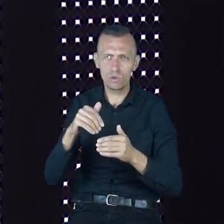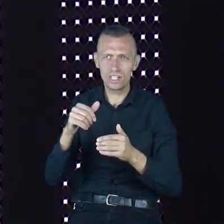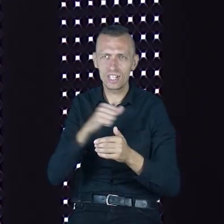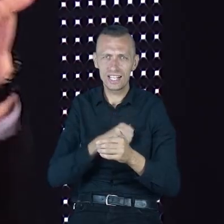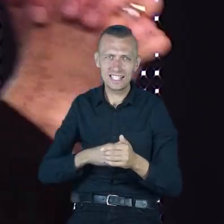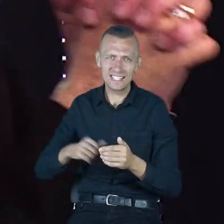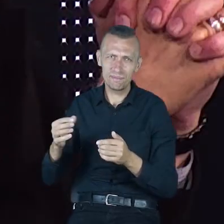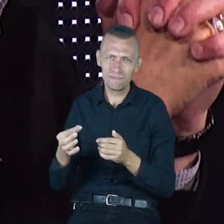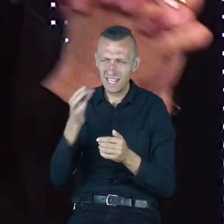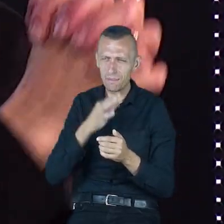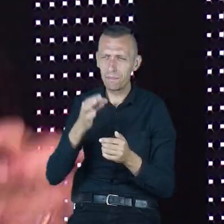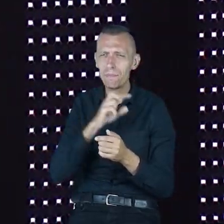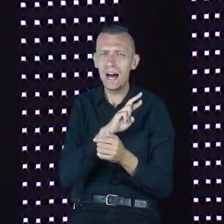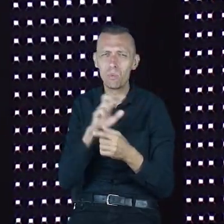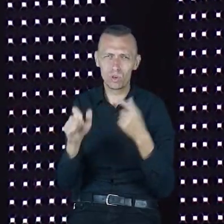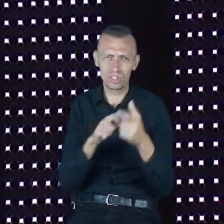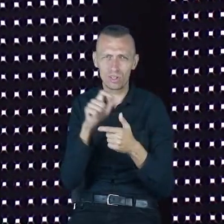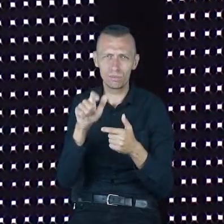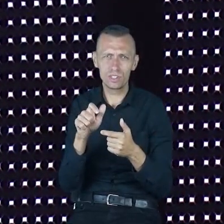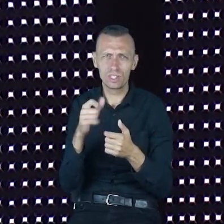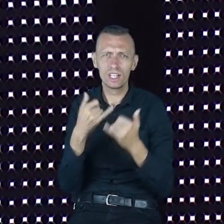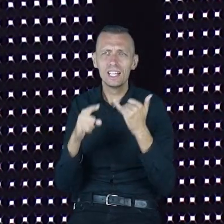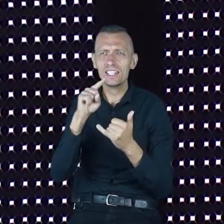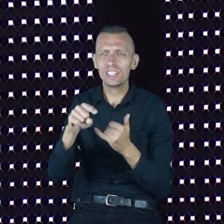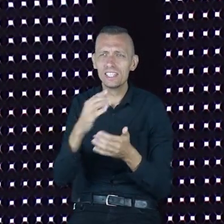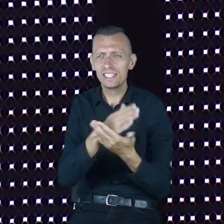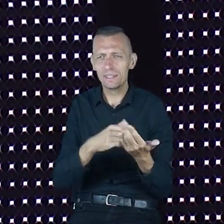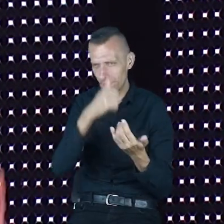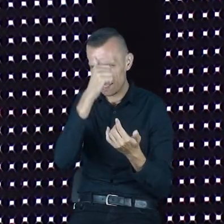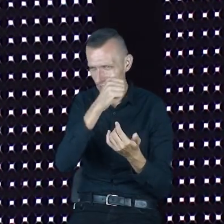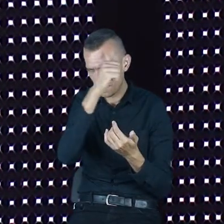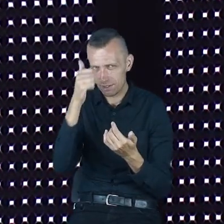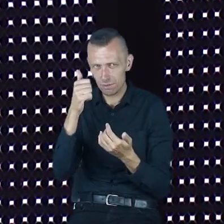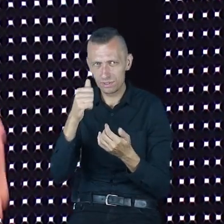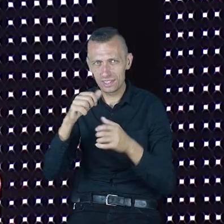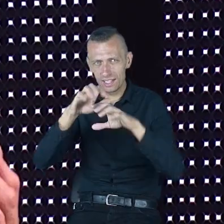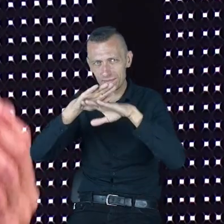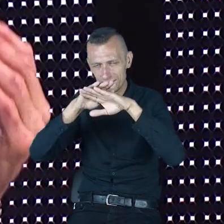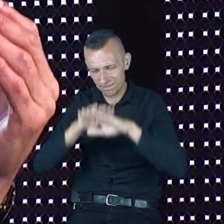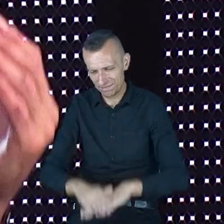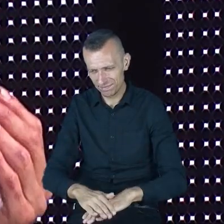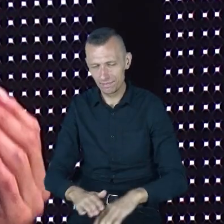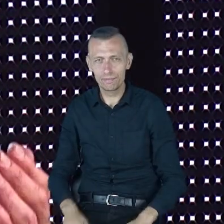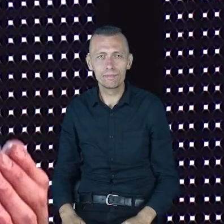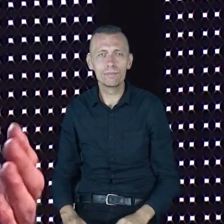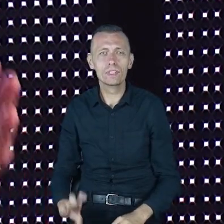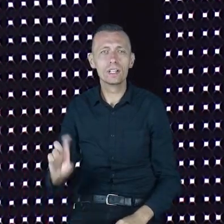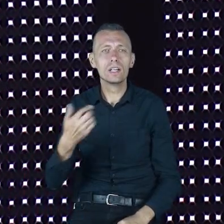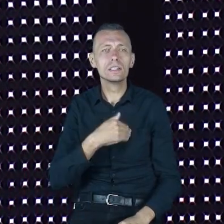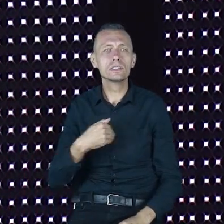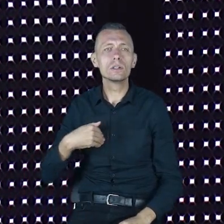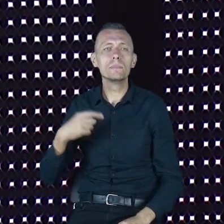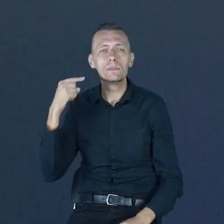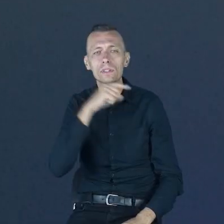nie jesteś z Chrystusem. Jesteś zmiażdżony i zmiażdżona. Więc to, co jesteśmy w stanie zrobić, to